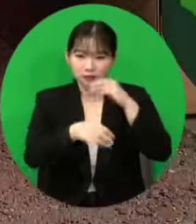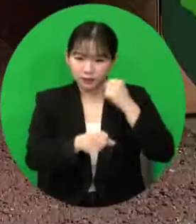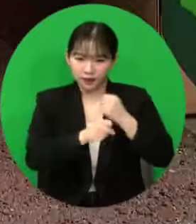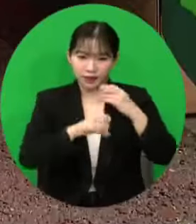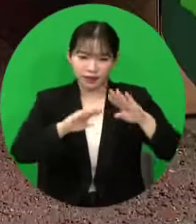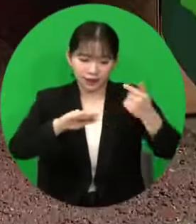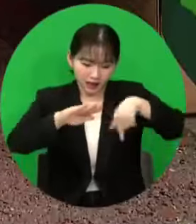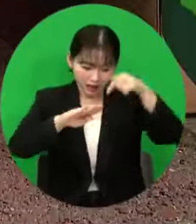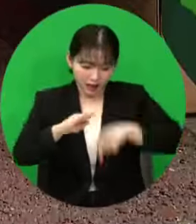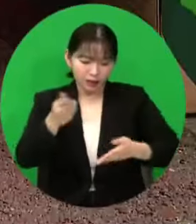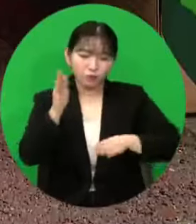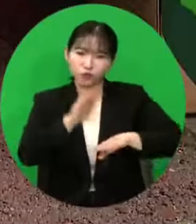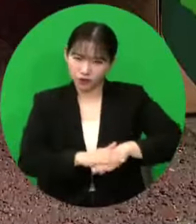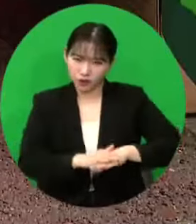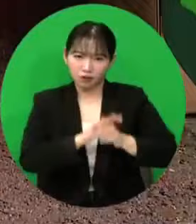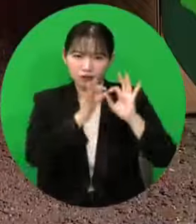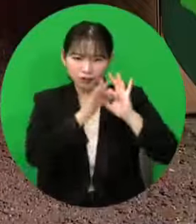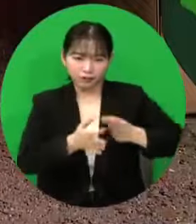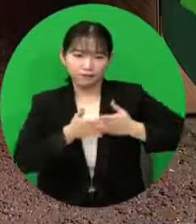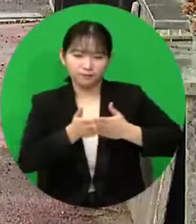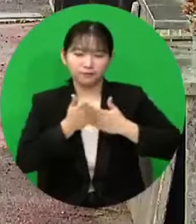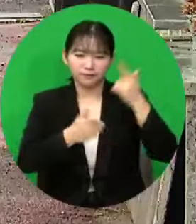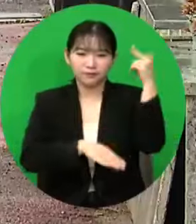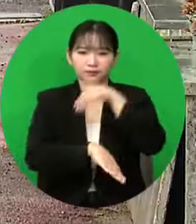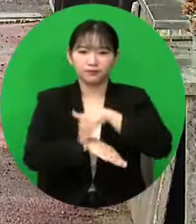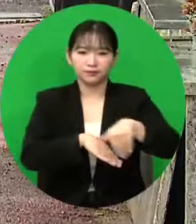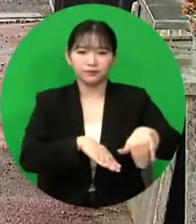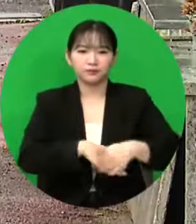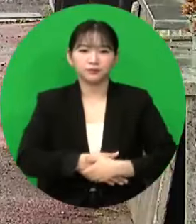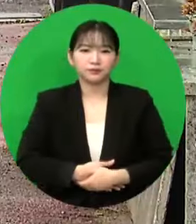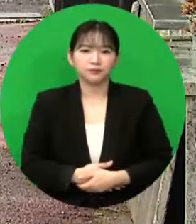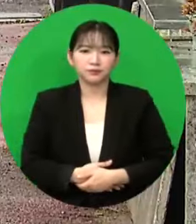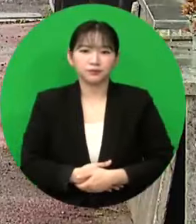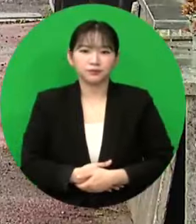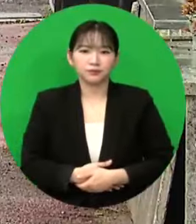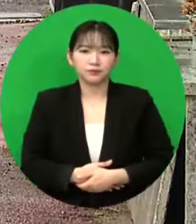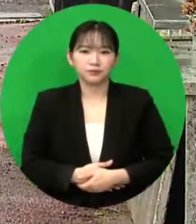설치 검토 등을 지속적으로 요구하기로 했습니다. MBC 뉴스 박종호입니다.